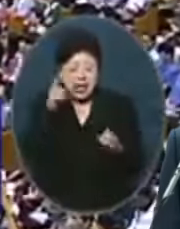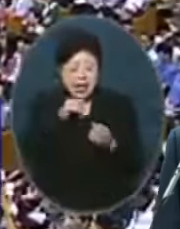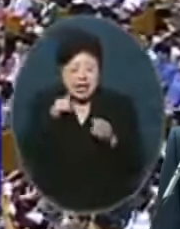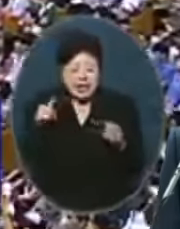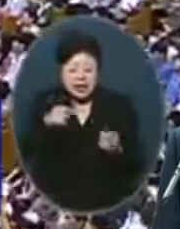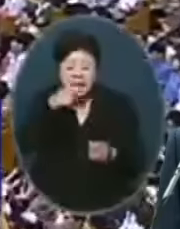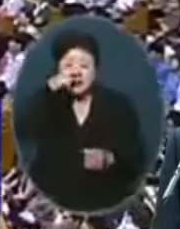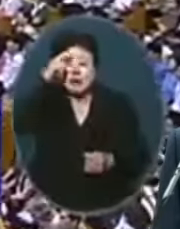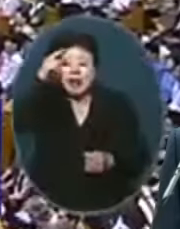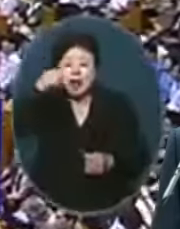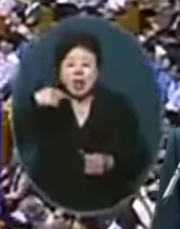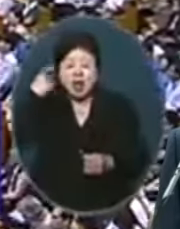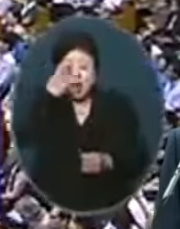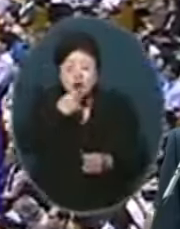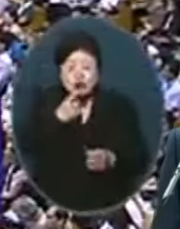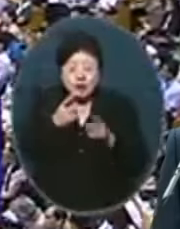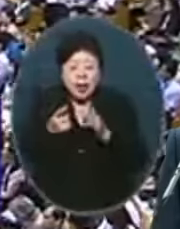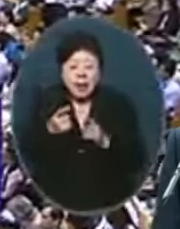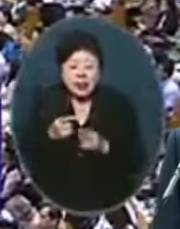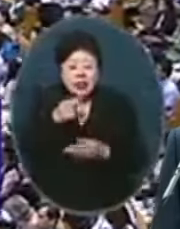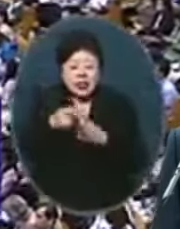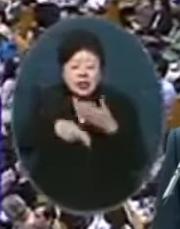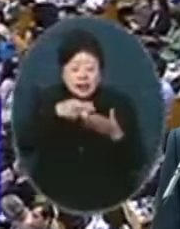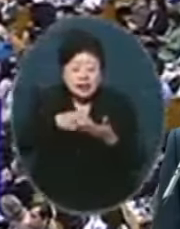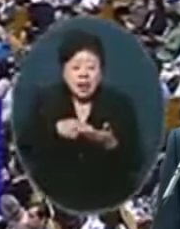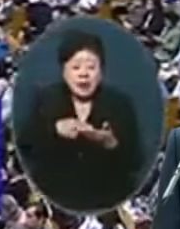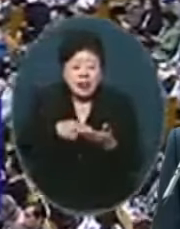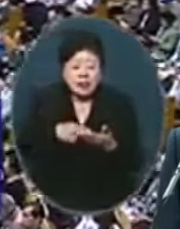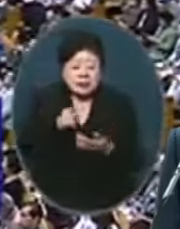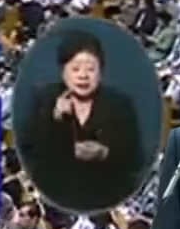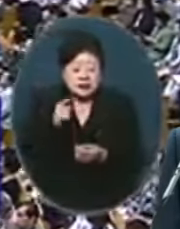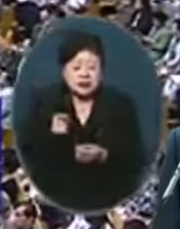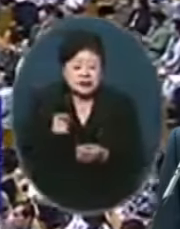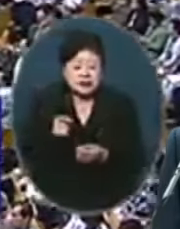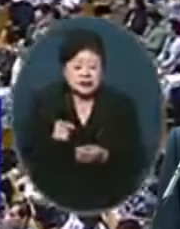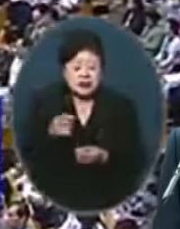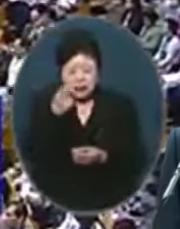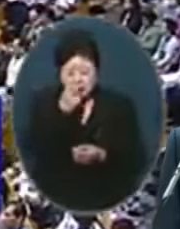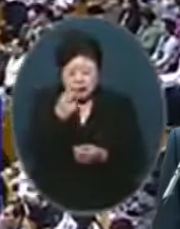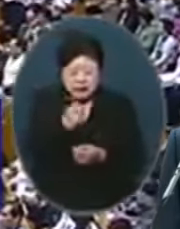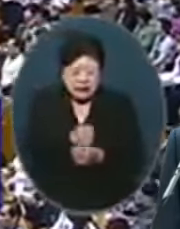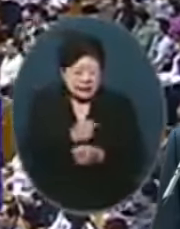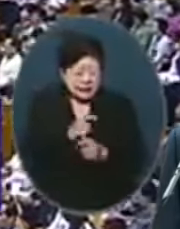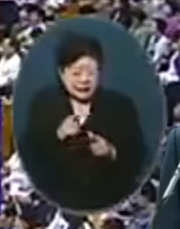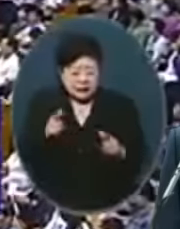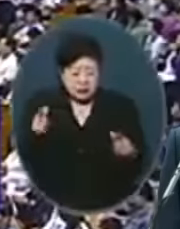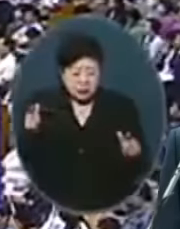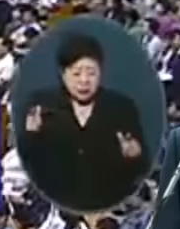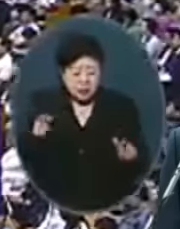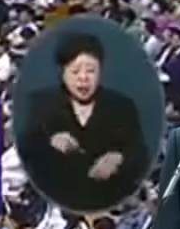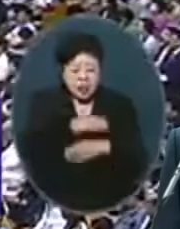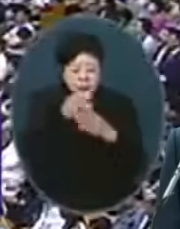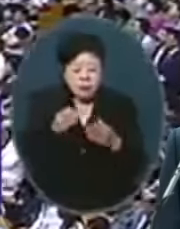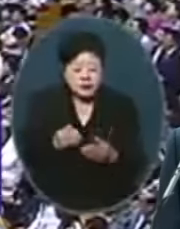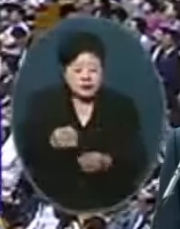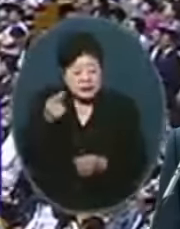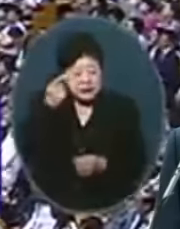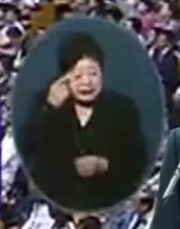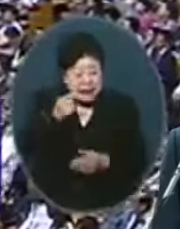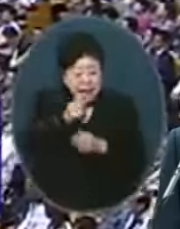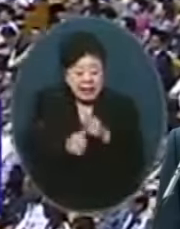악인은 그의 교만한 얼굴로 말하기를 야훼께서 이를 감찰하지 아니하신다 하며 그의 모든